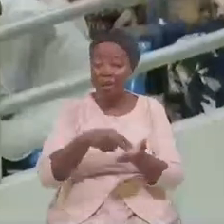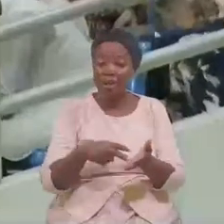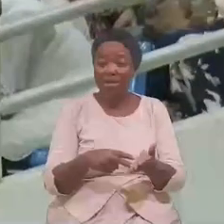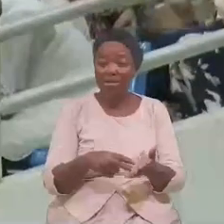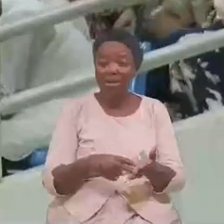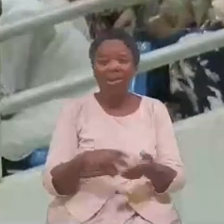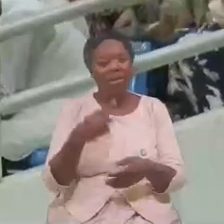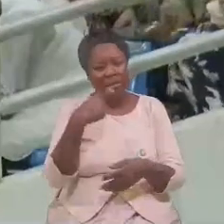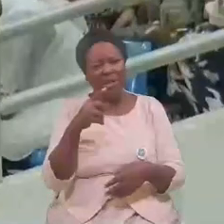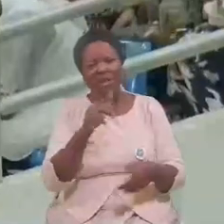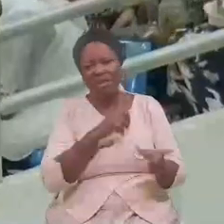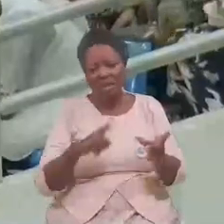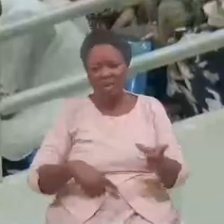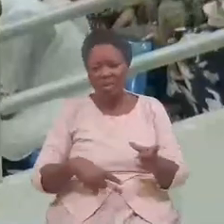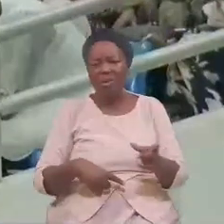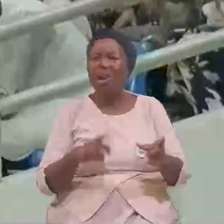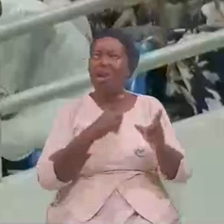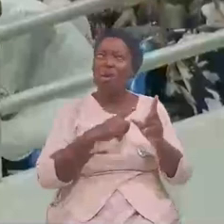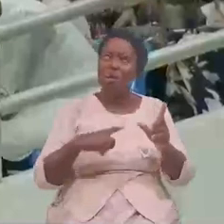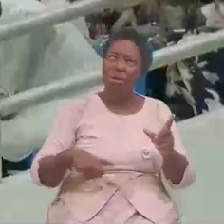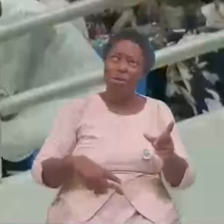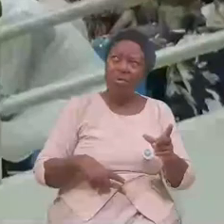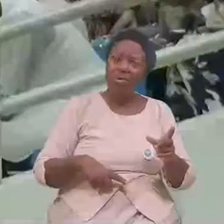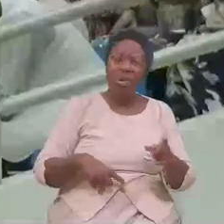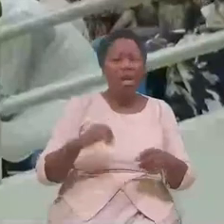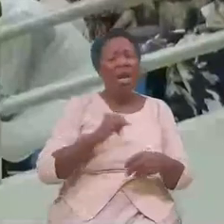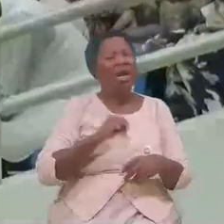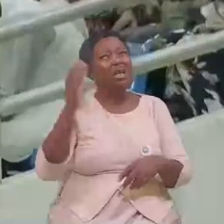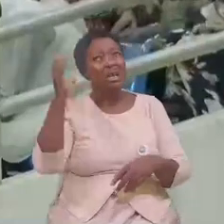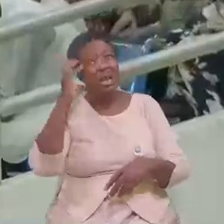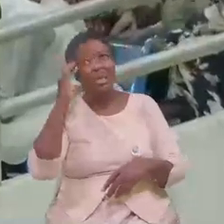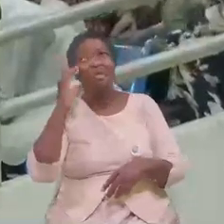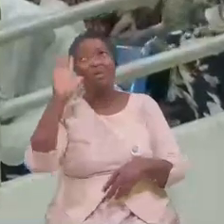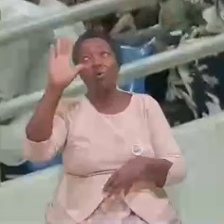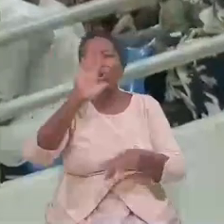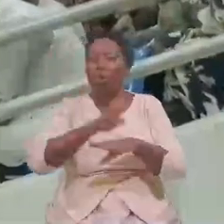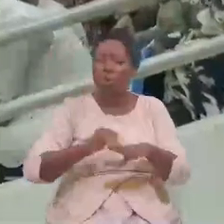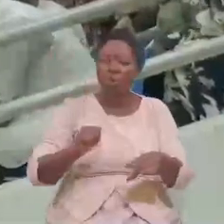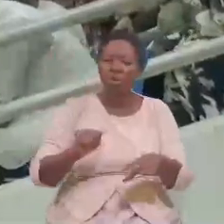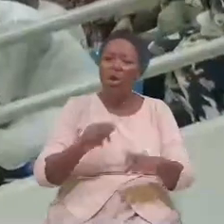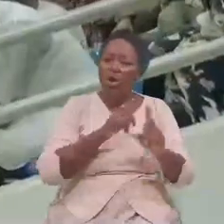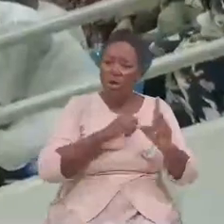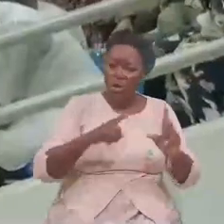au Seigneur. Seigneur, j'ai entendu ton appel.